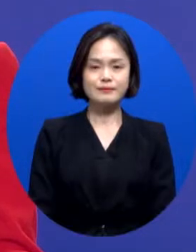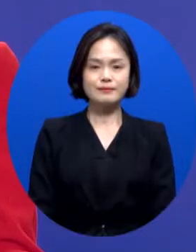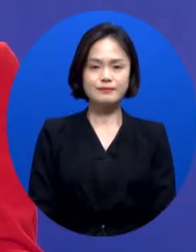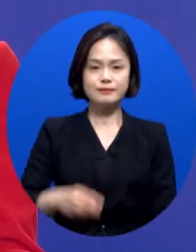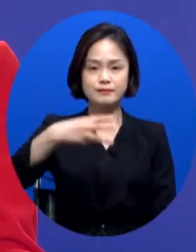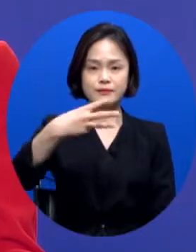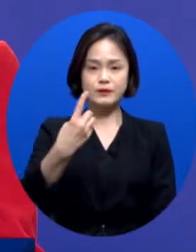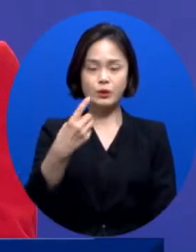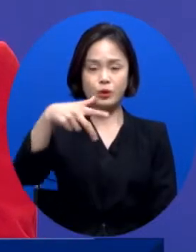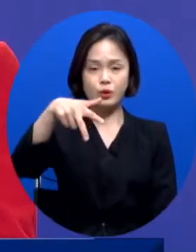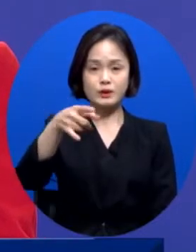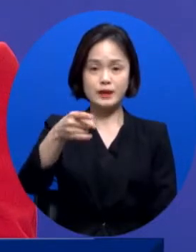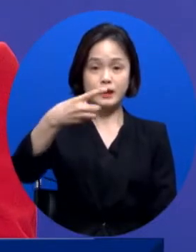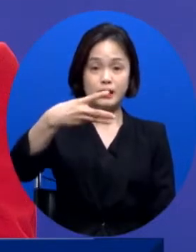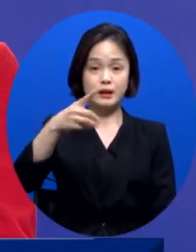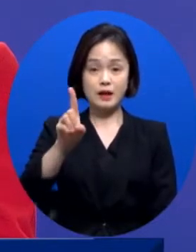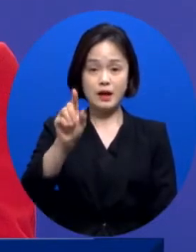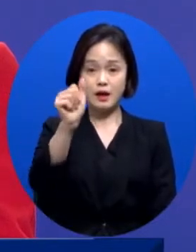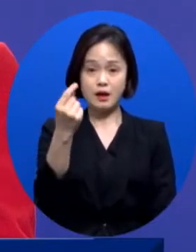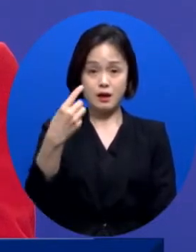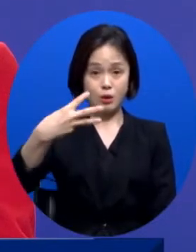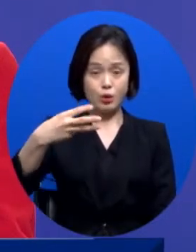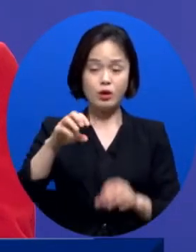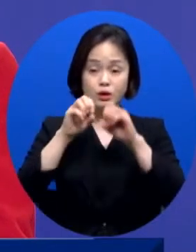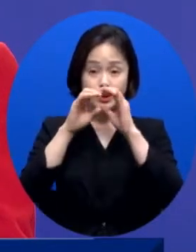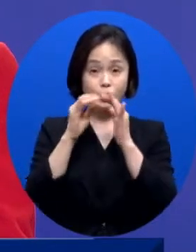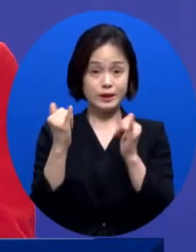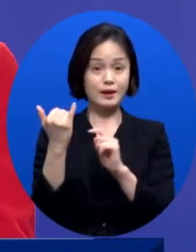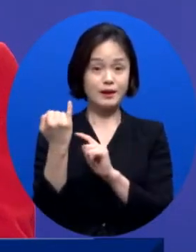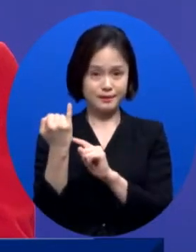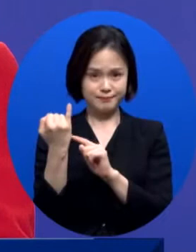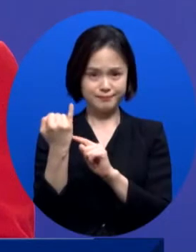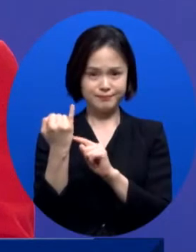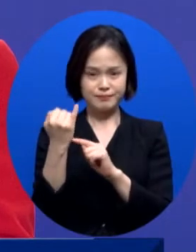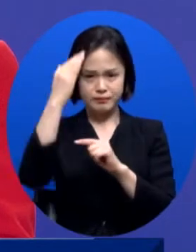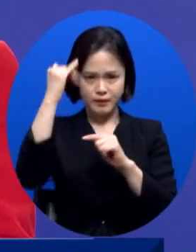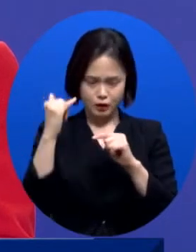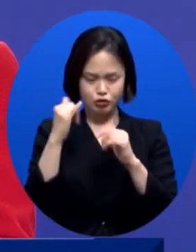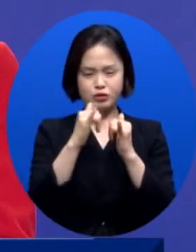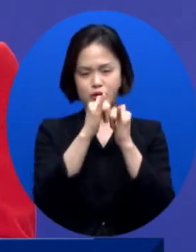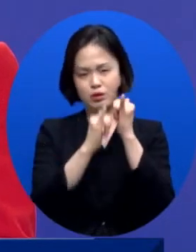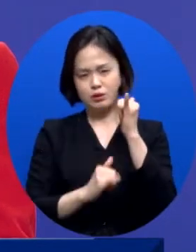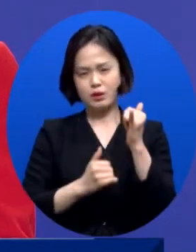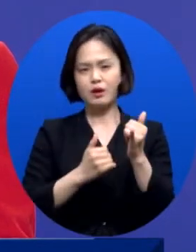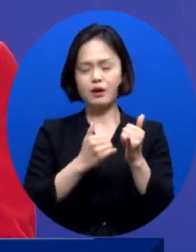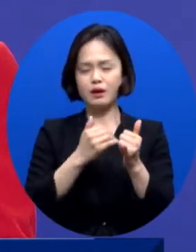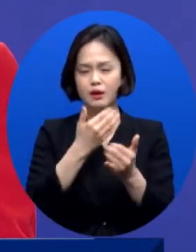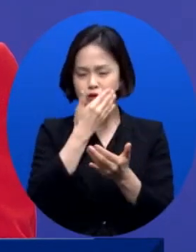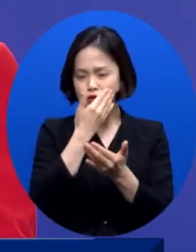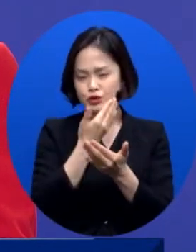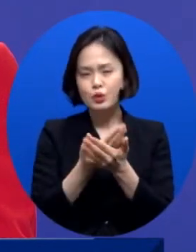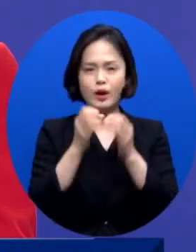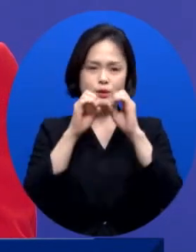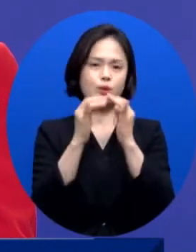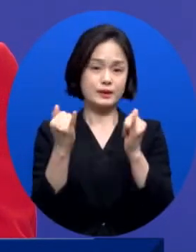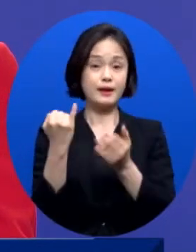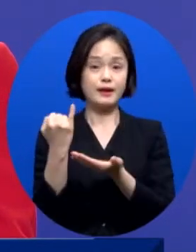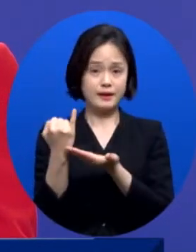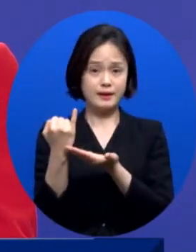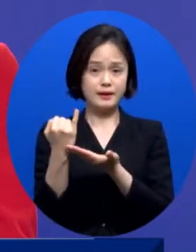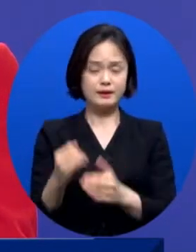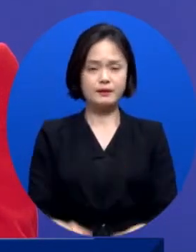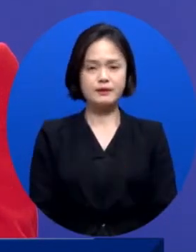로제타홀 선교사는 우리나라 근대 의료사에 혁혁한 공을 세운 인물입니다. 홀 선교사의 삶을 조명하고 그